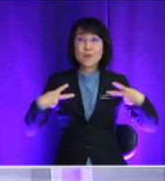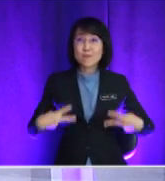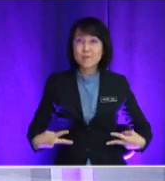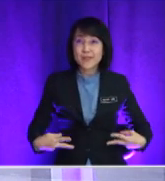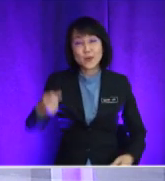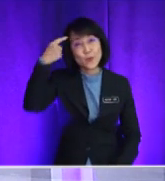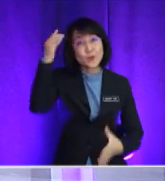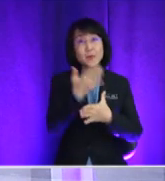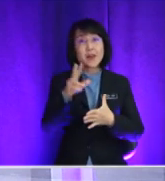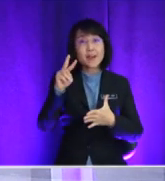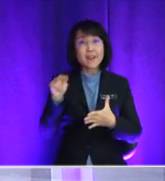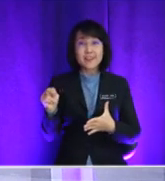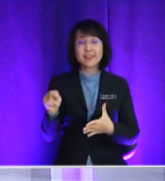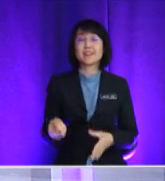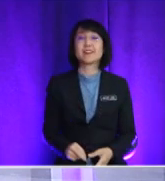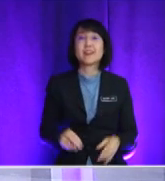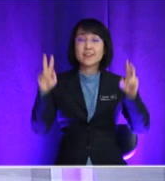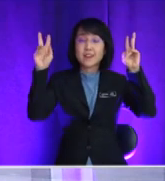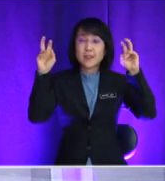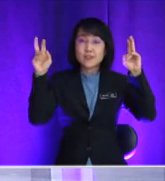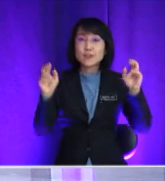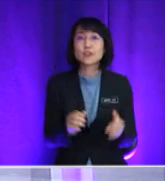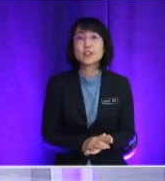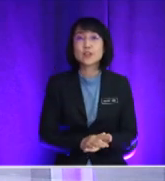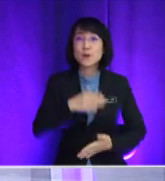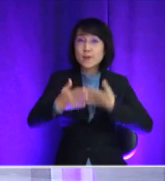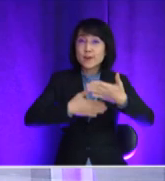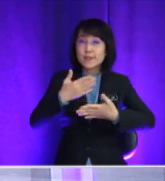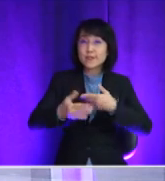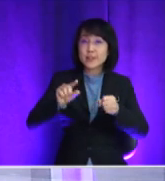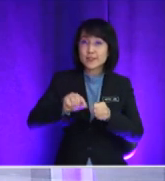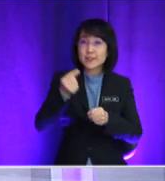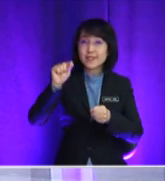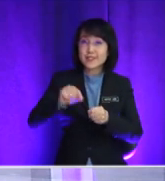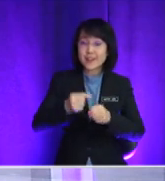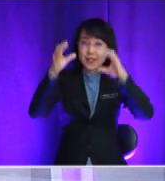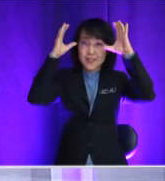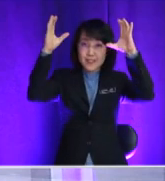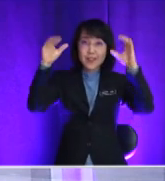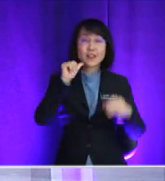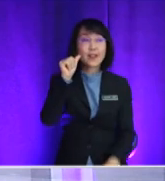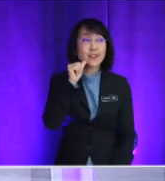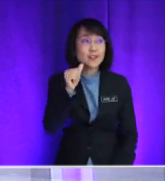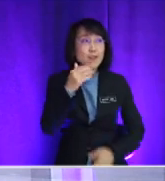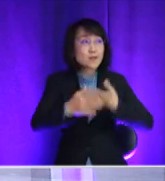Semen ini sub tajunya merupakan proses menjahit oke cek wanita bagaimana